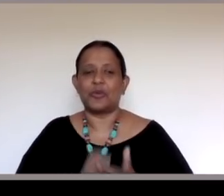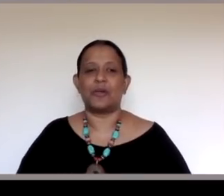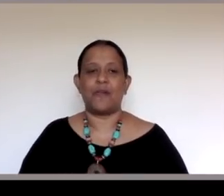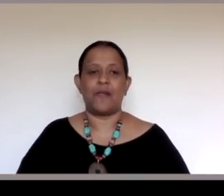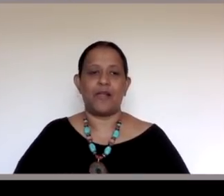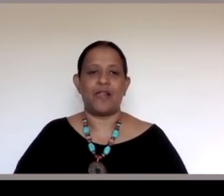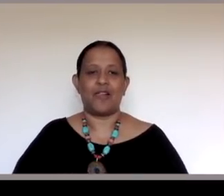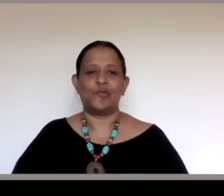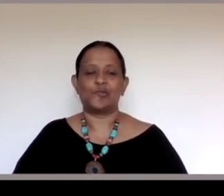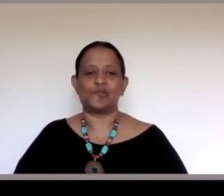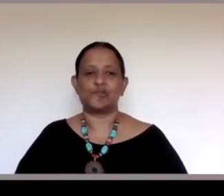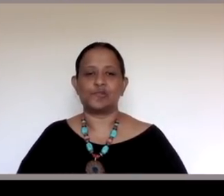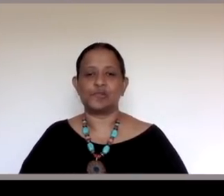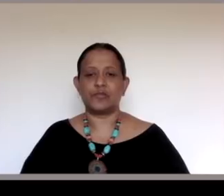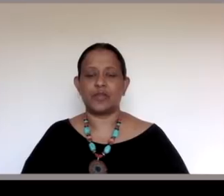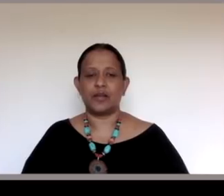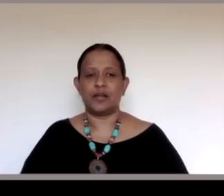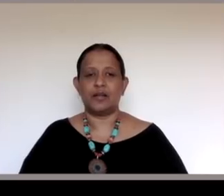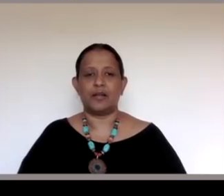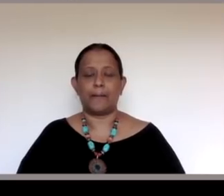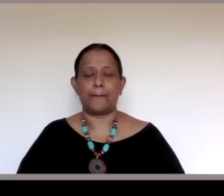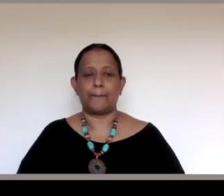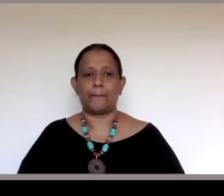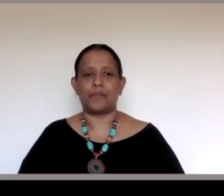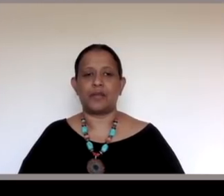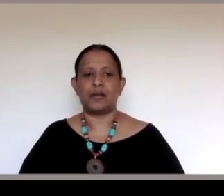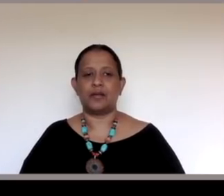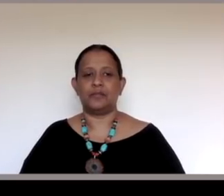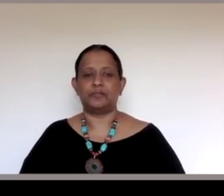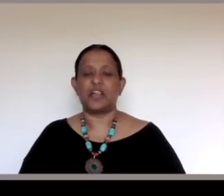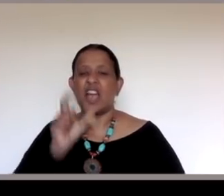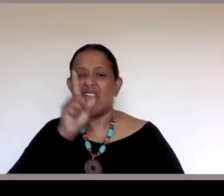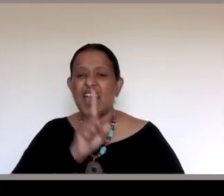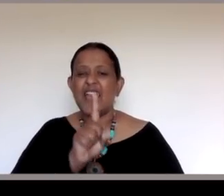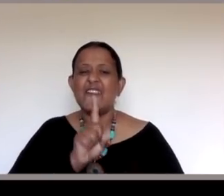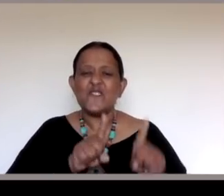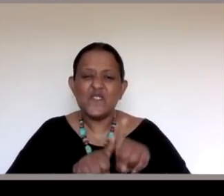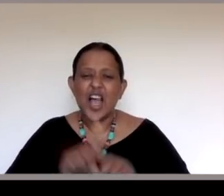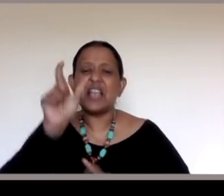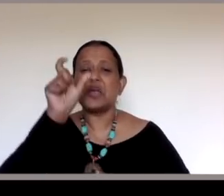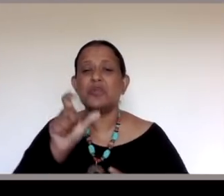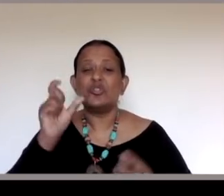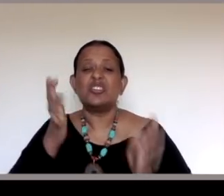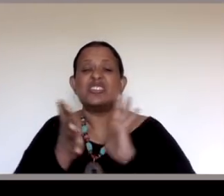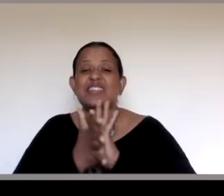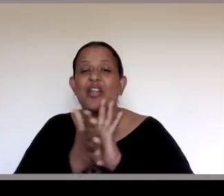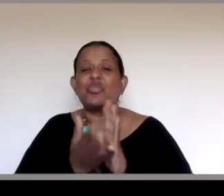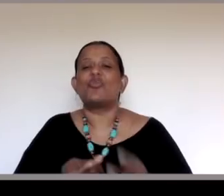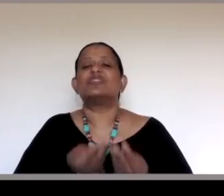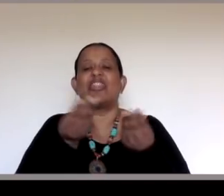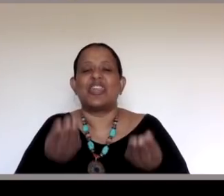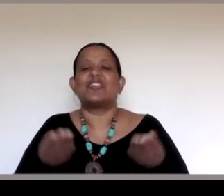கென வெடியங் சித்திமை. தாழ்மை என்பது நீங்கள் மற்றவர்களை குறித்து உயர்வாக எண்ணுவது. ஒப அன் ஆயட்ட